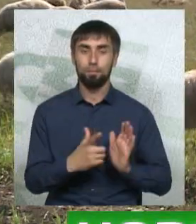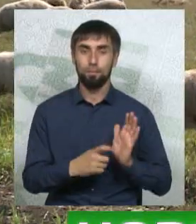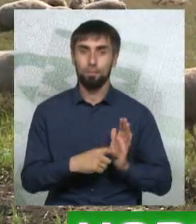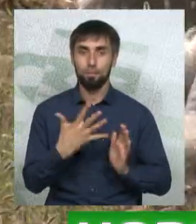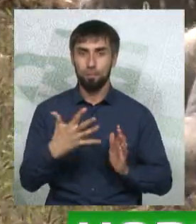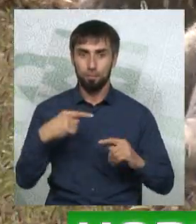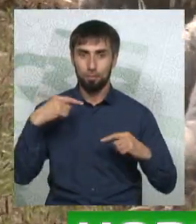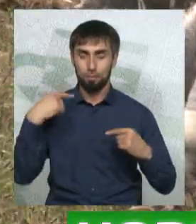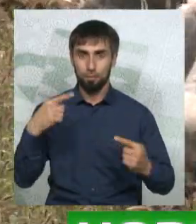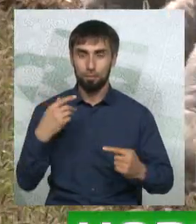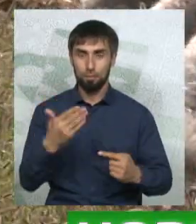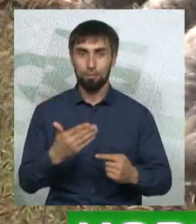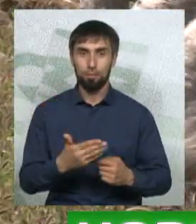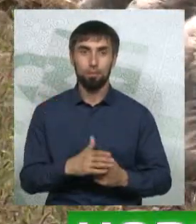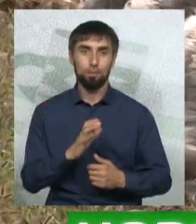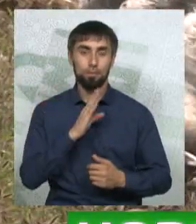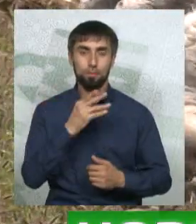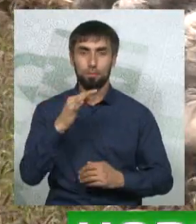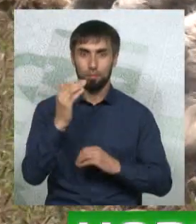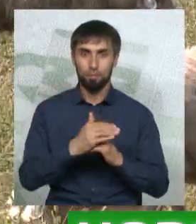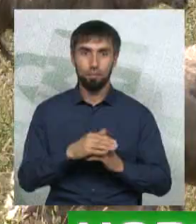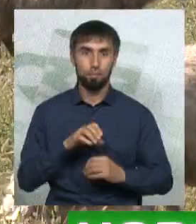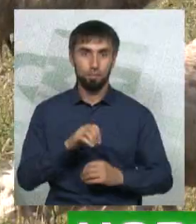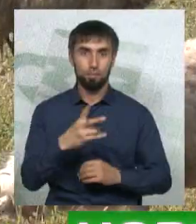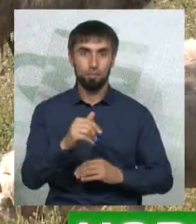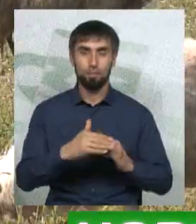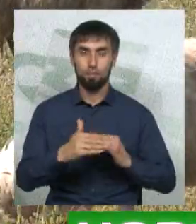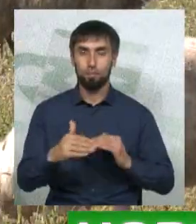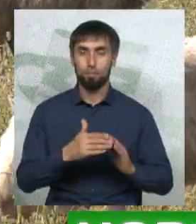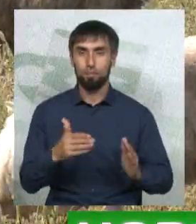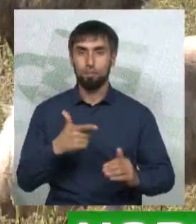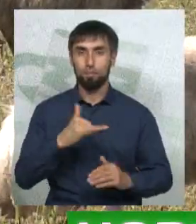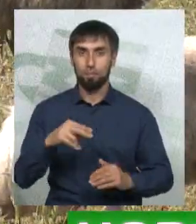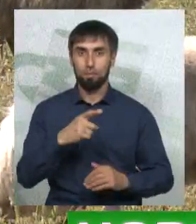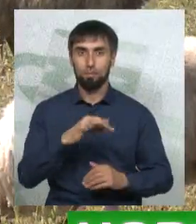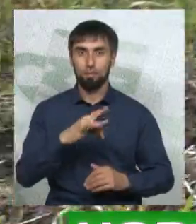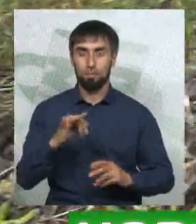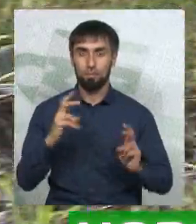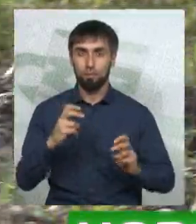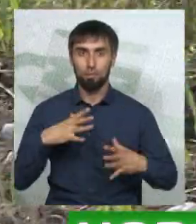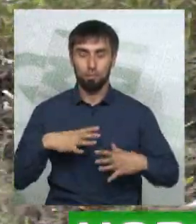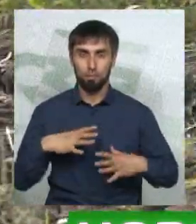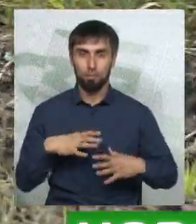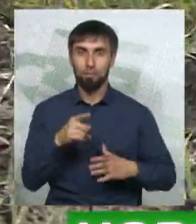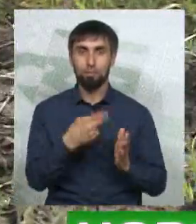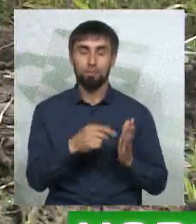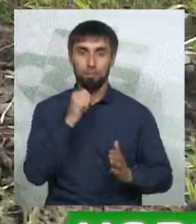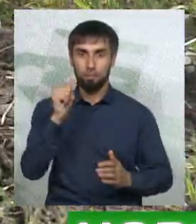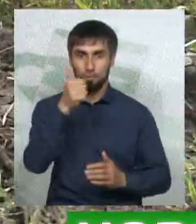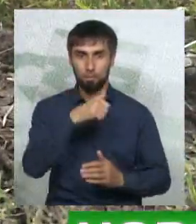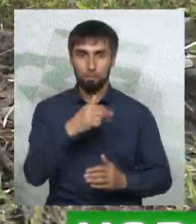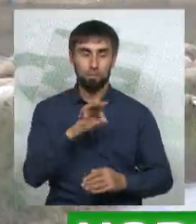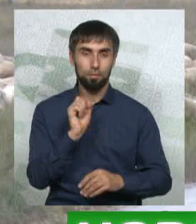705 голов мелкорогатого скота с утра и до вечера пасется на обширных полях ГУПа «Зори Кавказа». Стадо закуплено в прошлом году